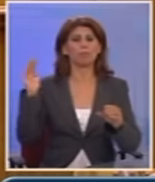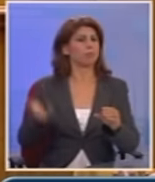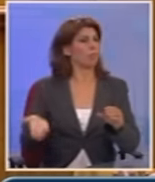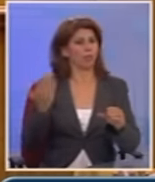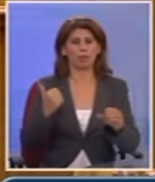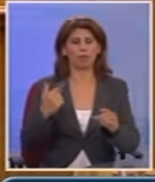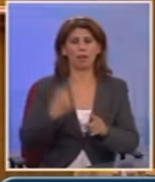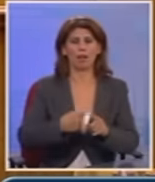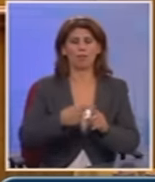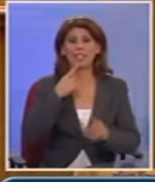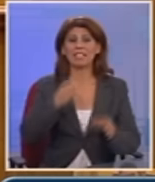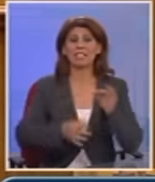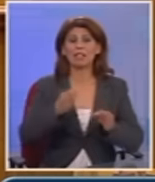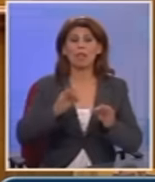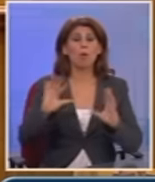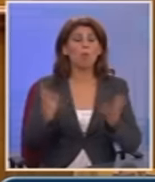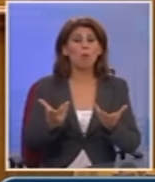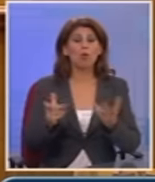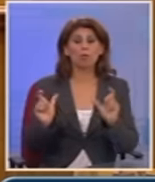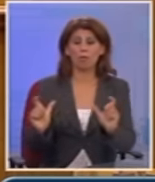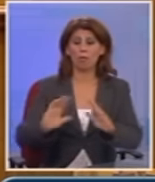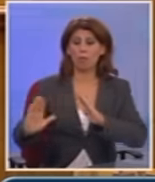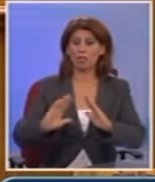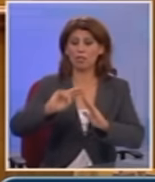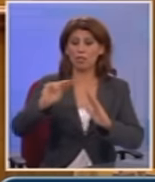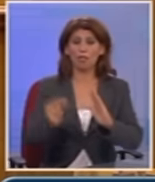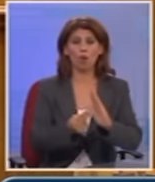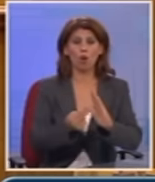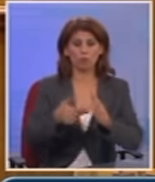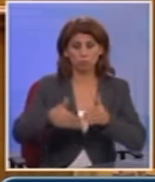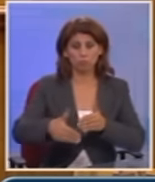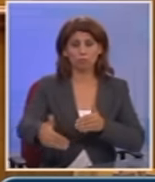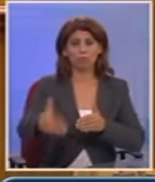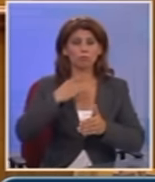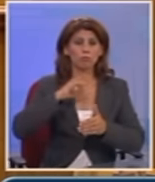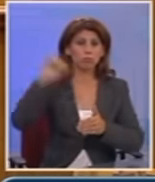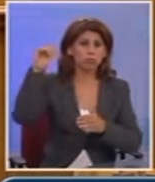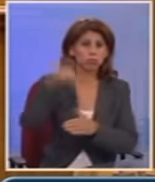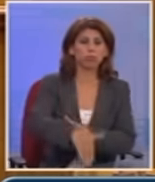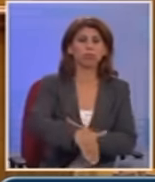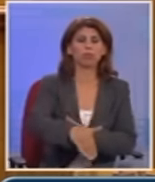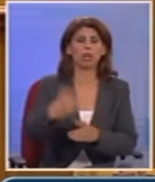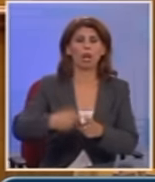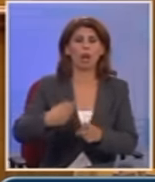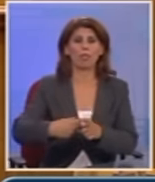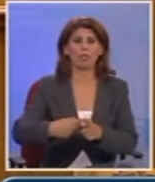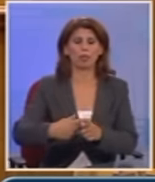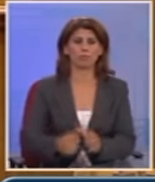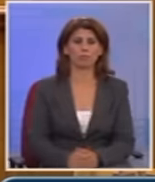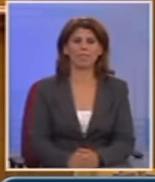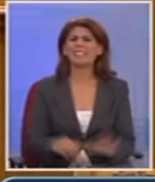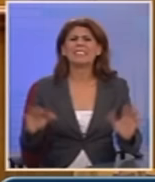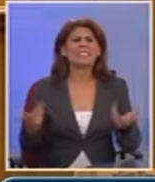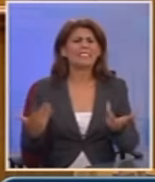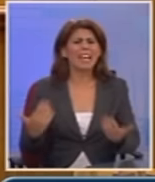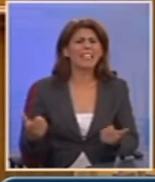και συζητά για το πώς θα θωρακίσει το ευρώ εν ώψη χρεοκοπίας της Ελλάδας. Τι